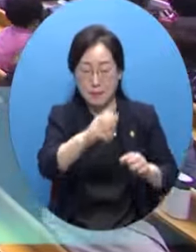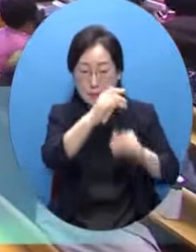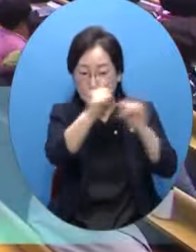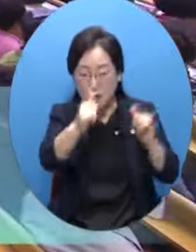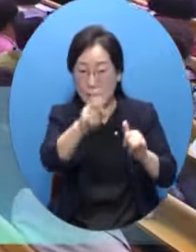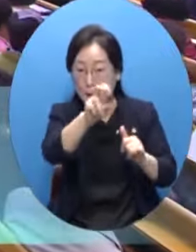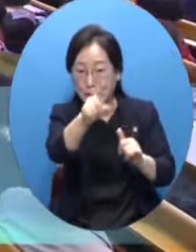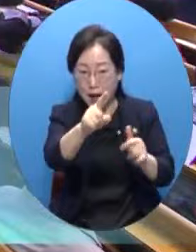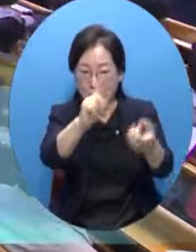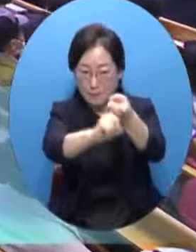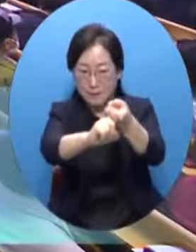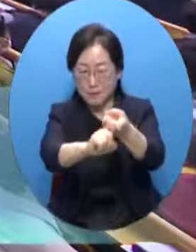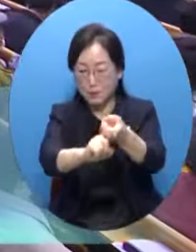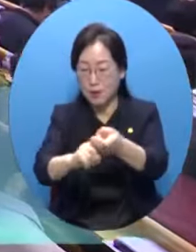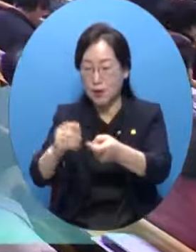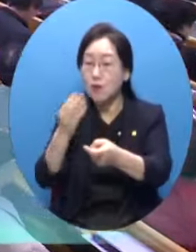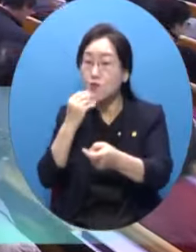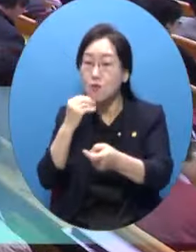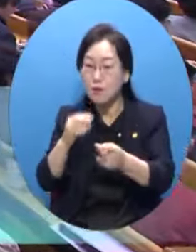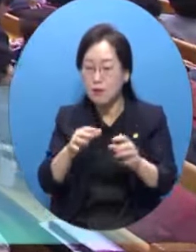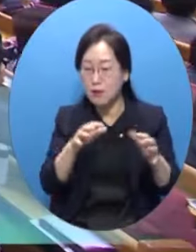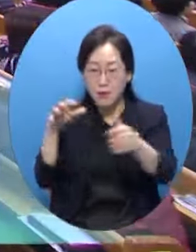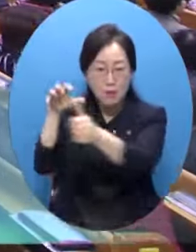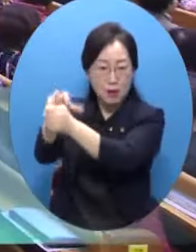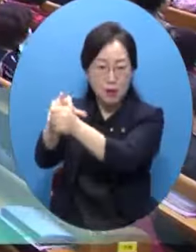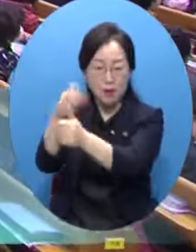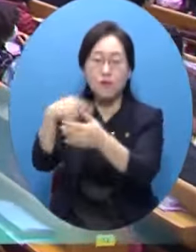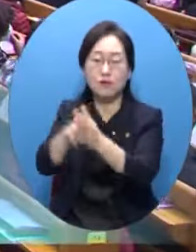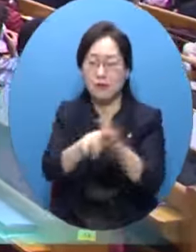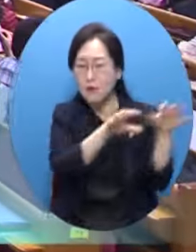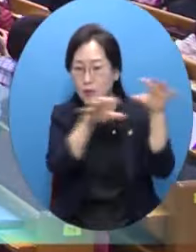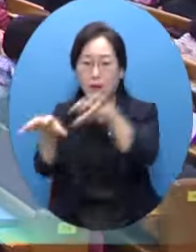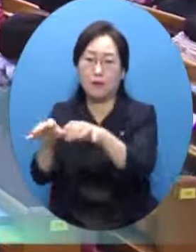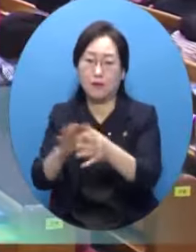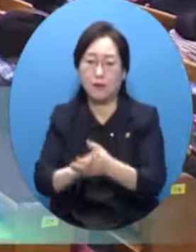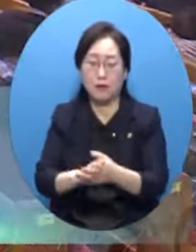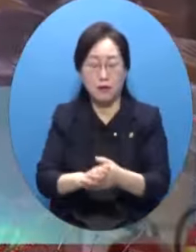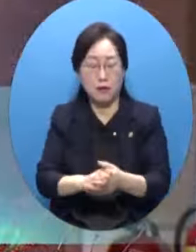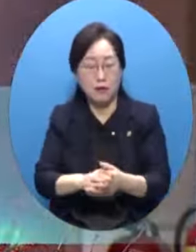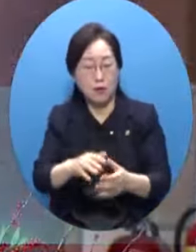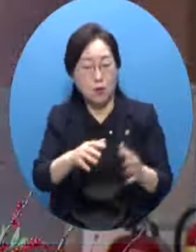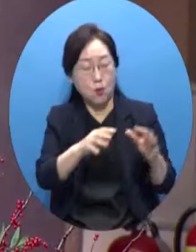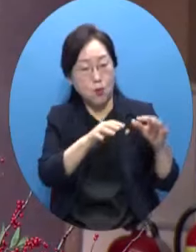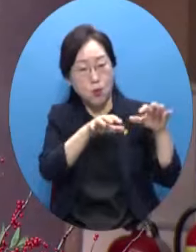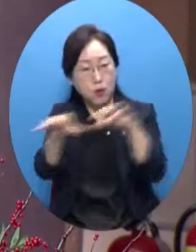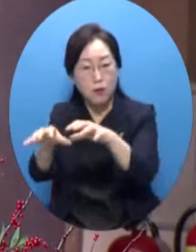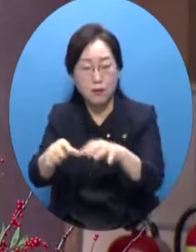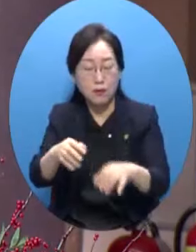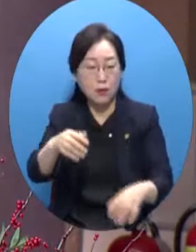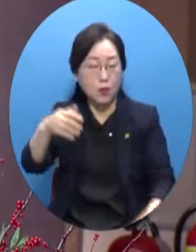와서 여호사밧을 치고자 한지라 대규모 연합군이 몰려오니까 그것을